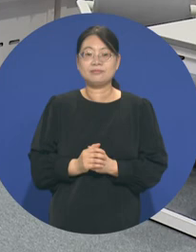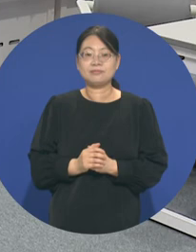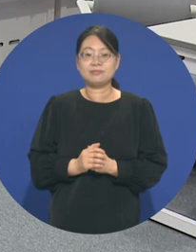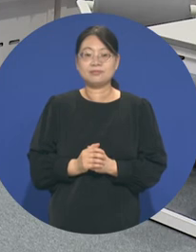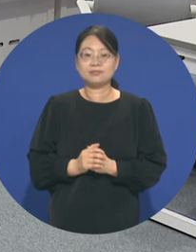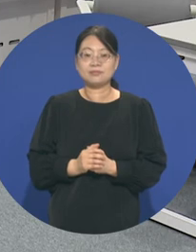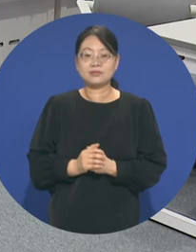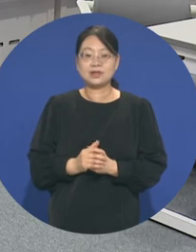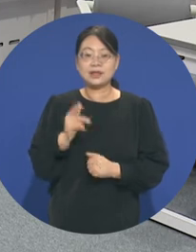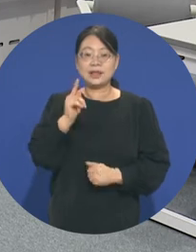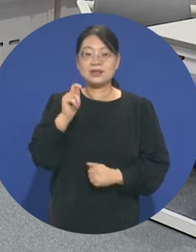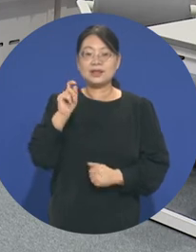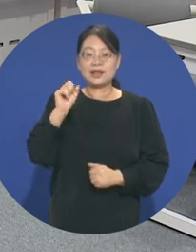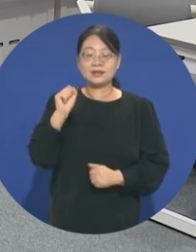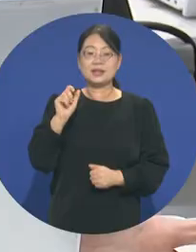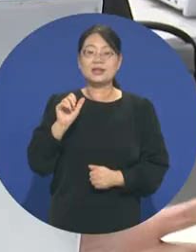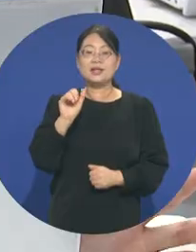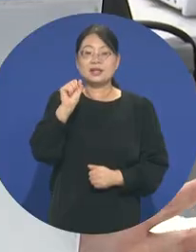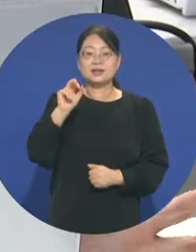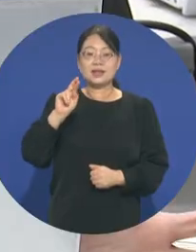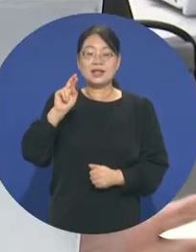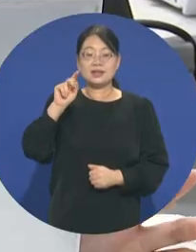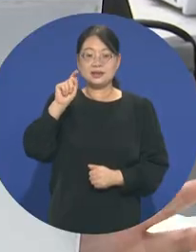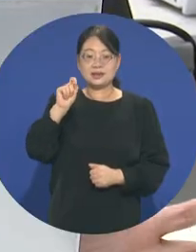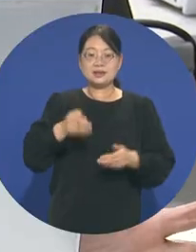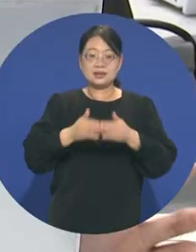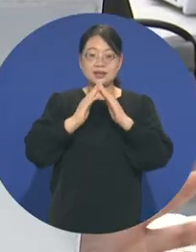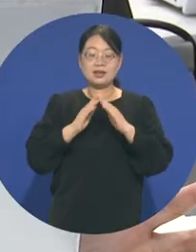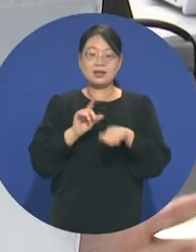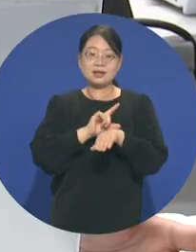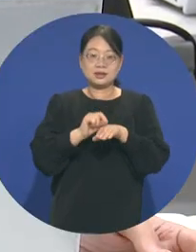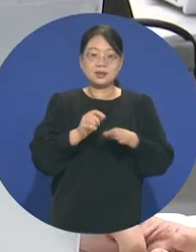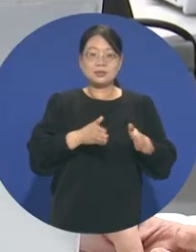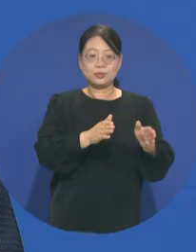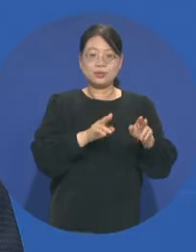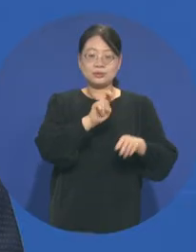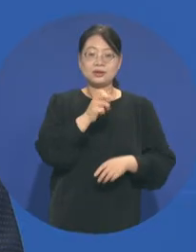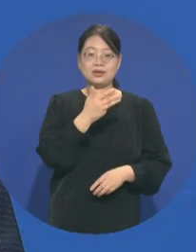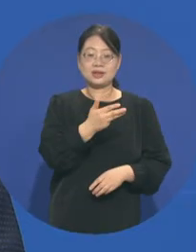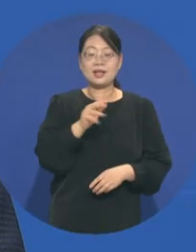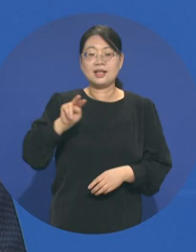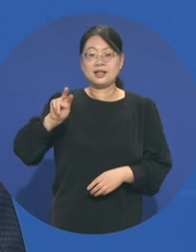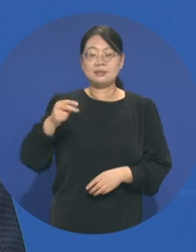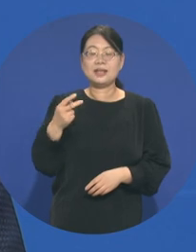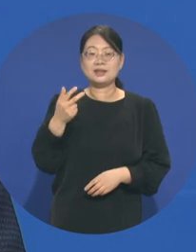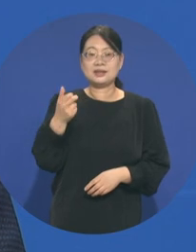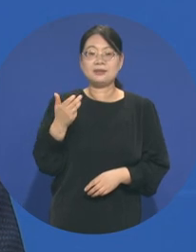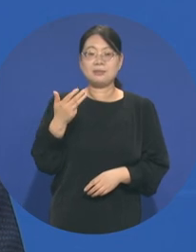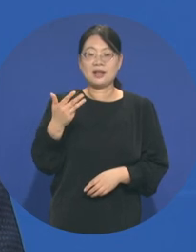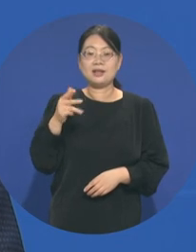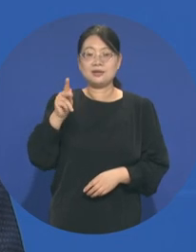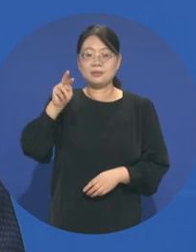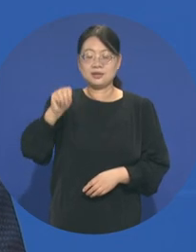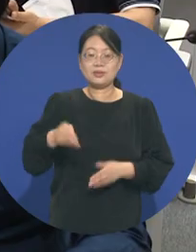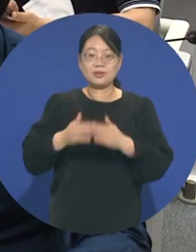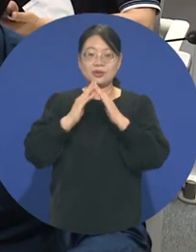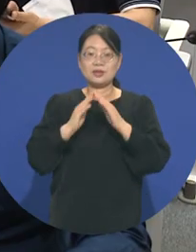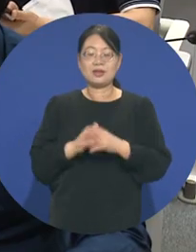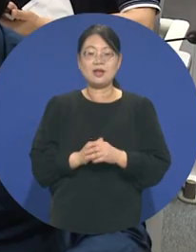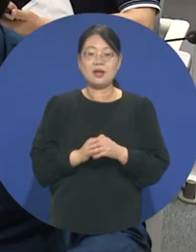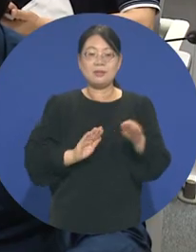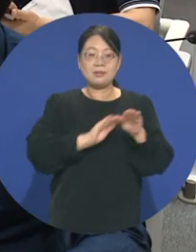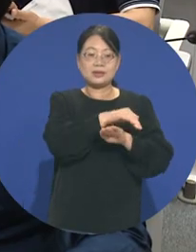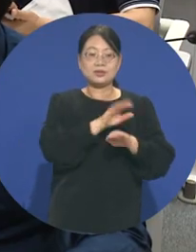이와 함께 KTX srt 신설하고 지방도로 28개 278k 건설